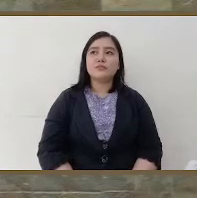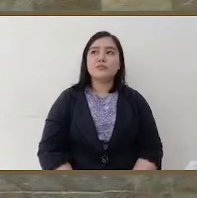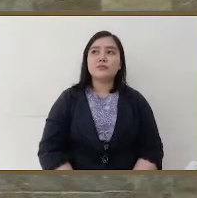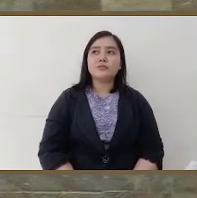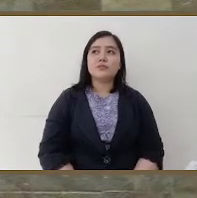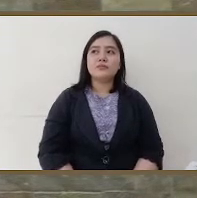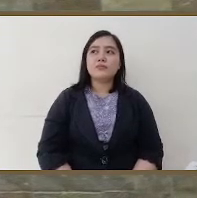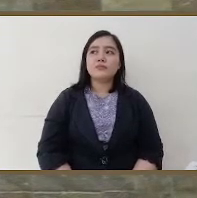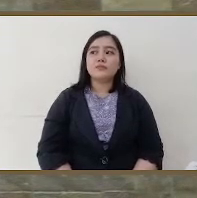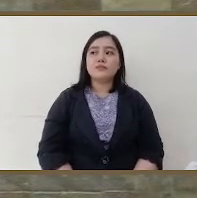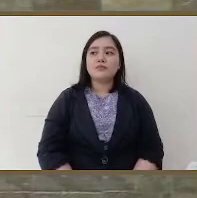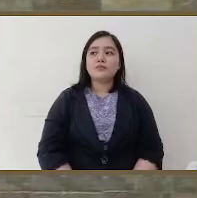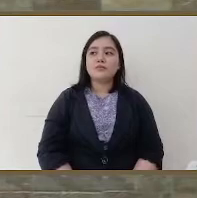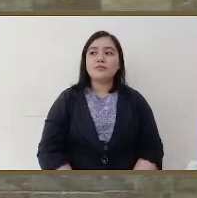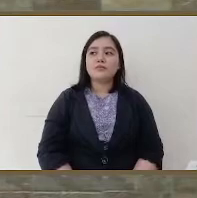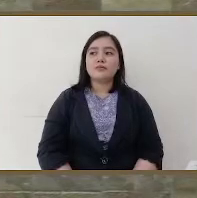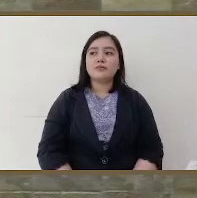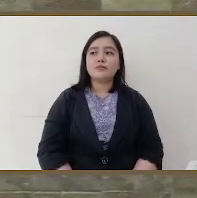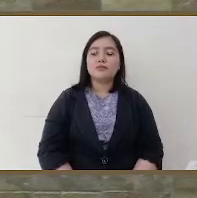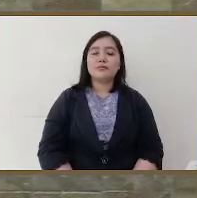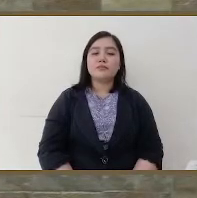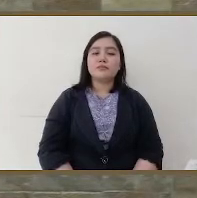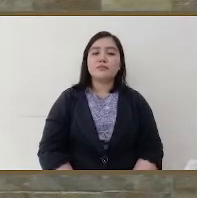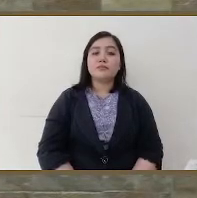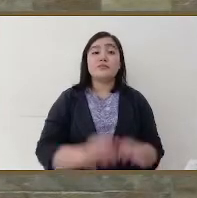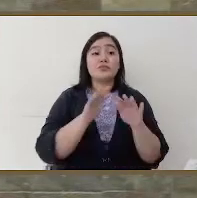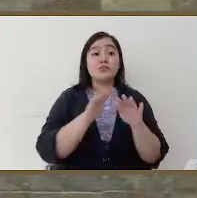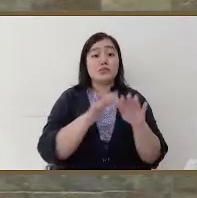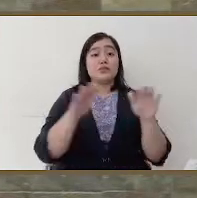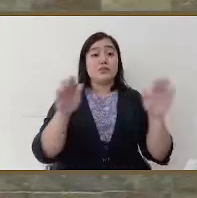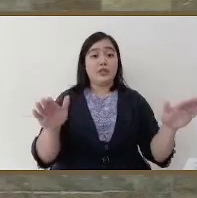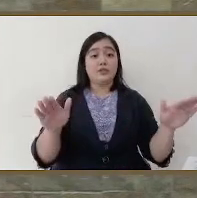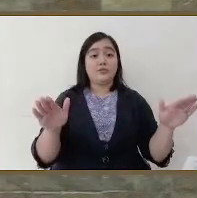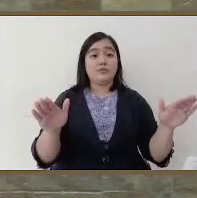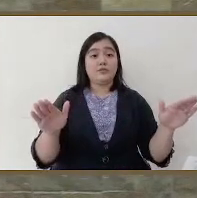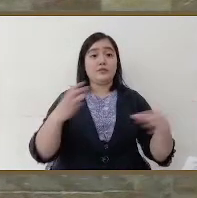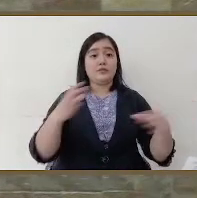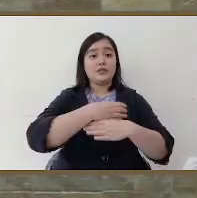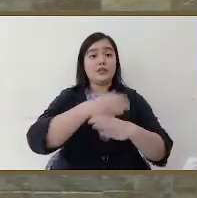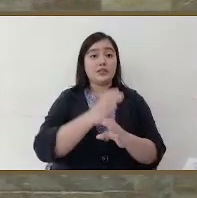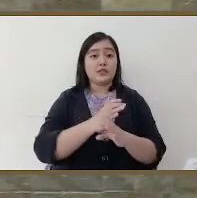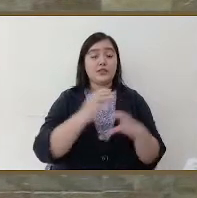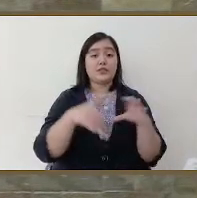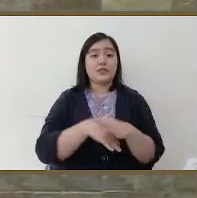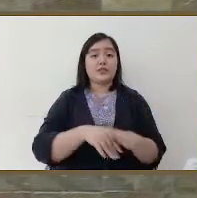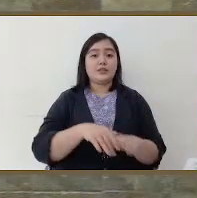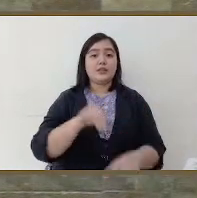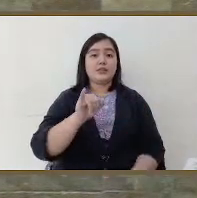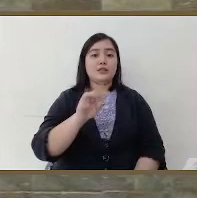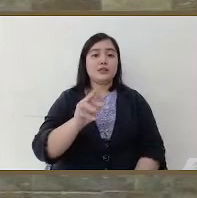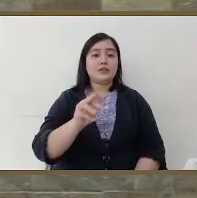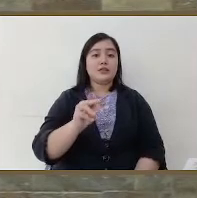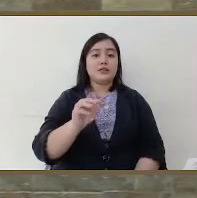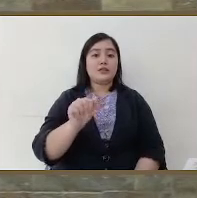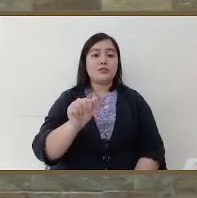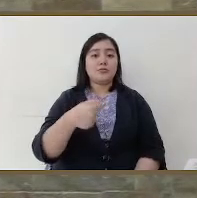ang mga bata, bagamat nilikhayan sa imahe ng Diyos, tandaan po natin, hindi po yan automatically matino.